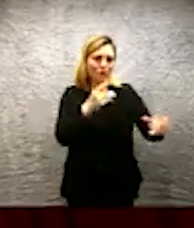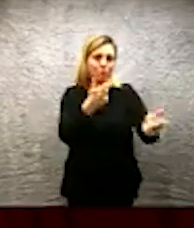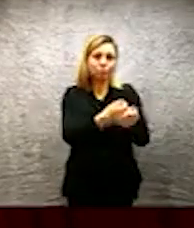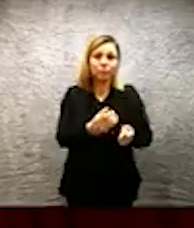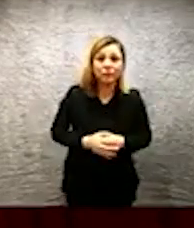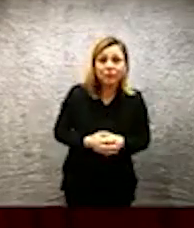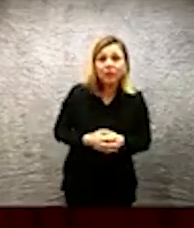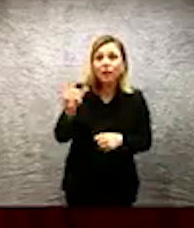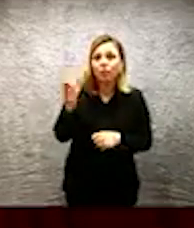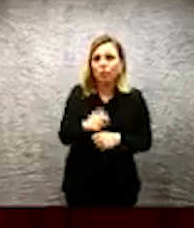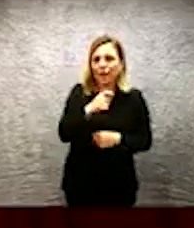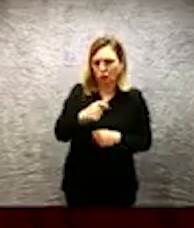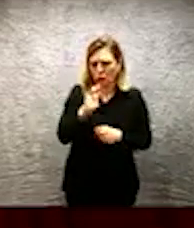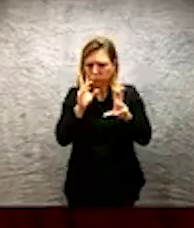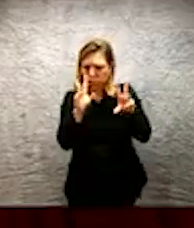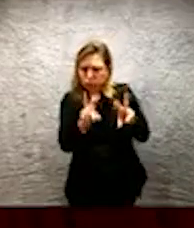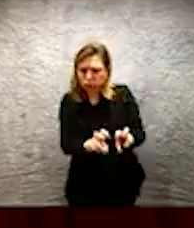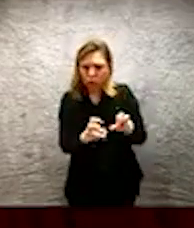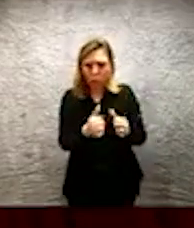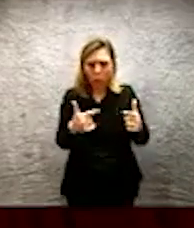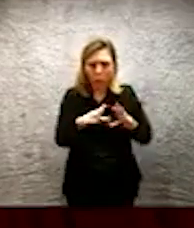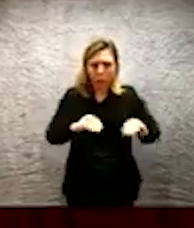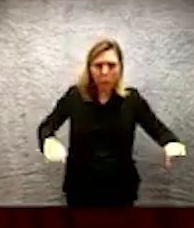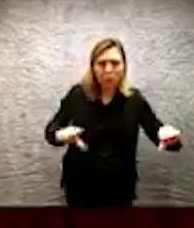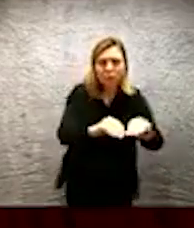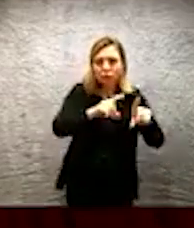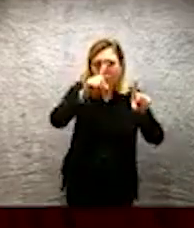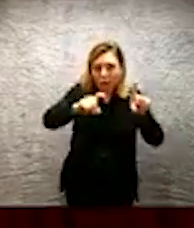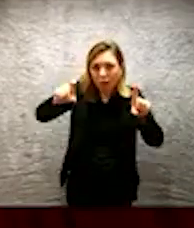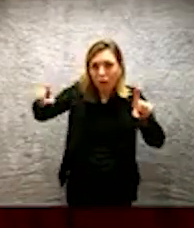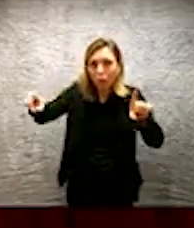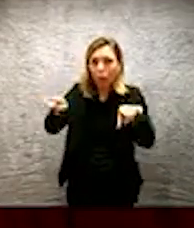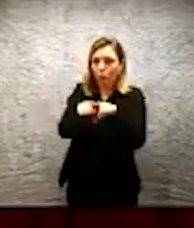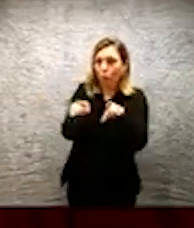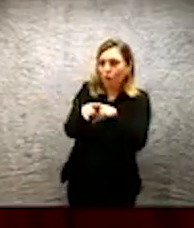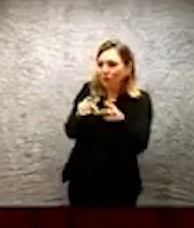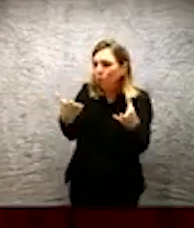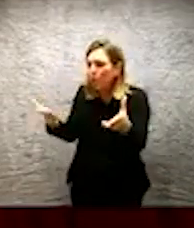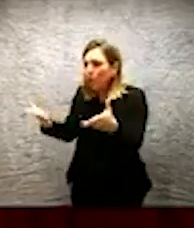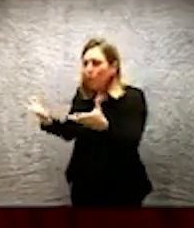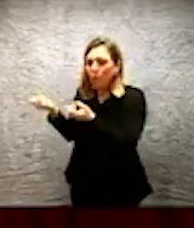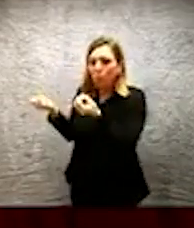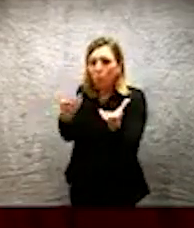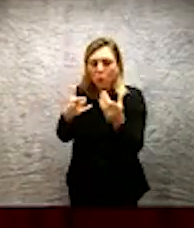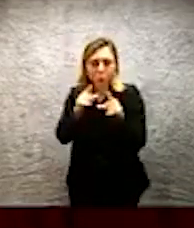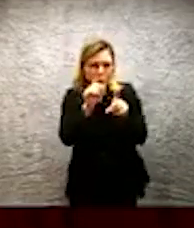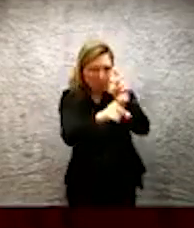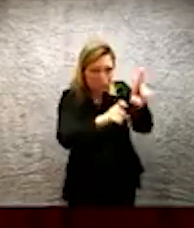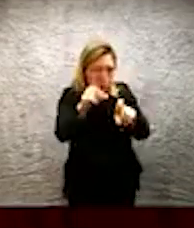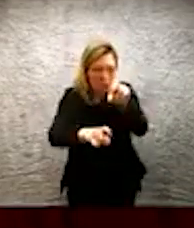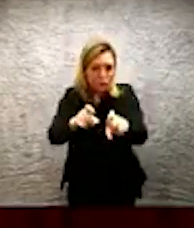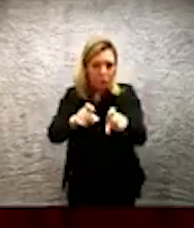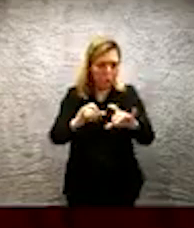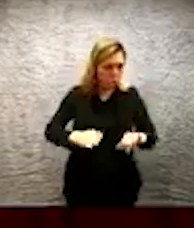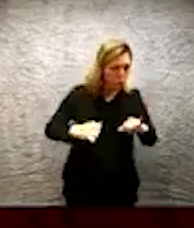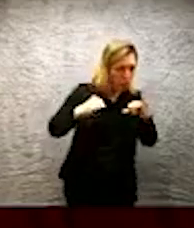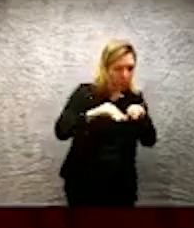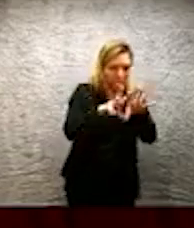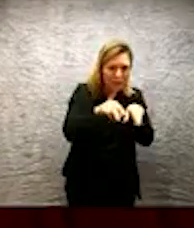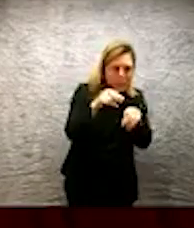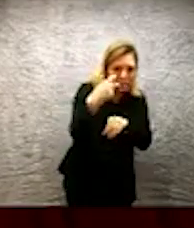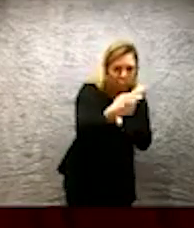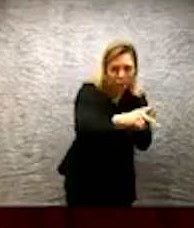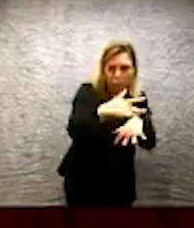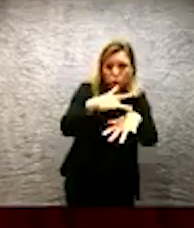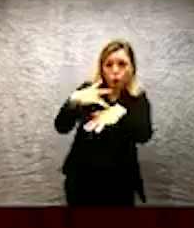données démographiques du vivier existant, un questionnement auprès de la population concernée et de leur famille a été réalisée. Et tout